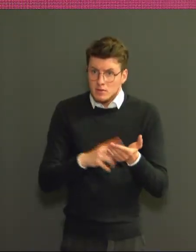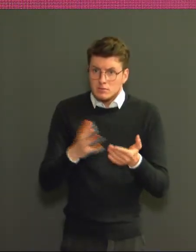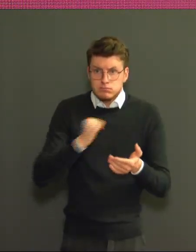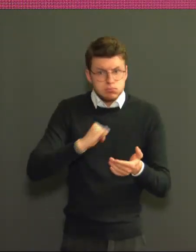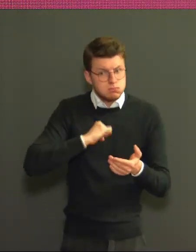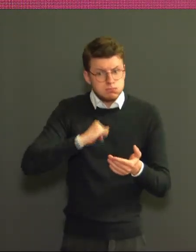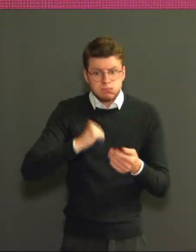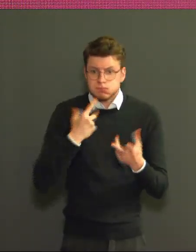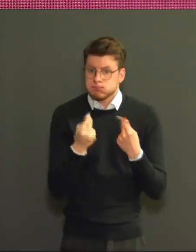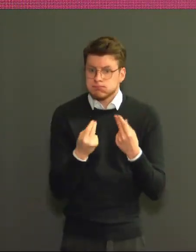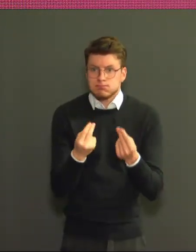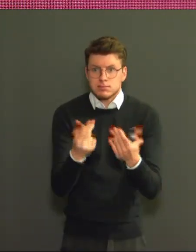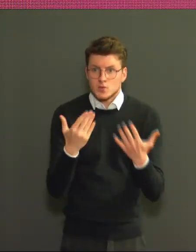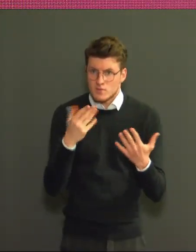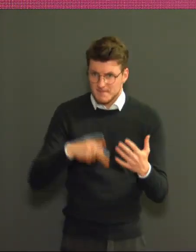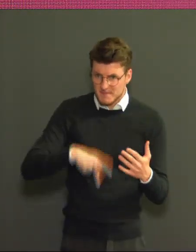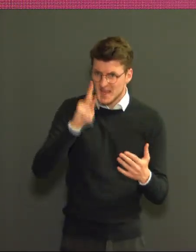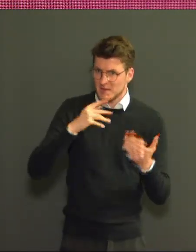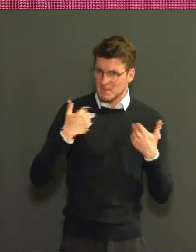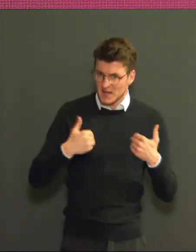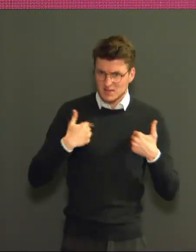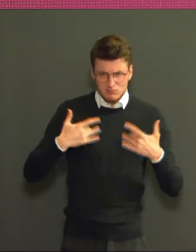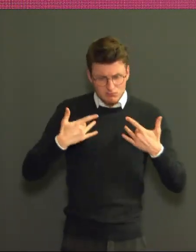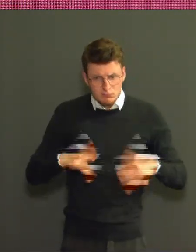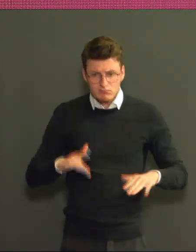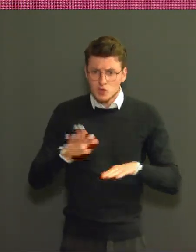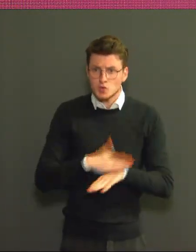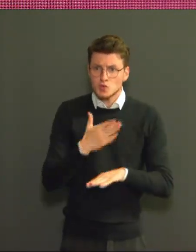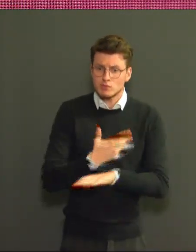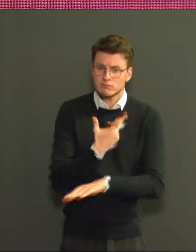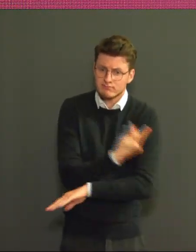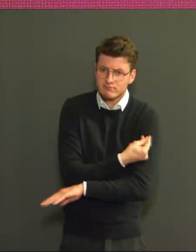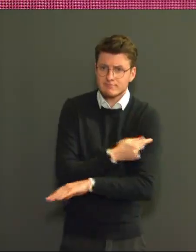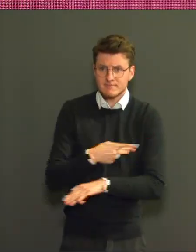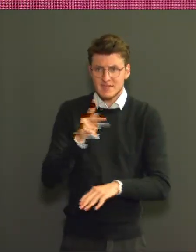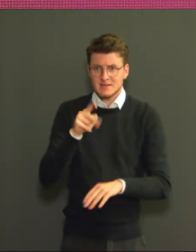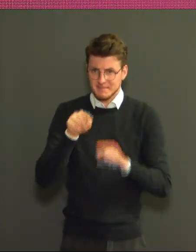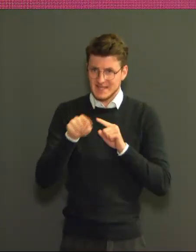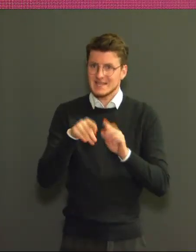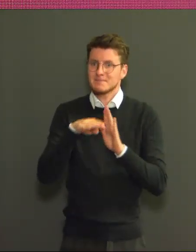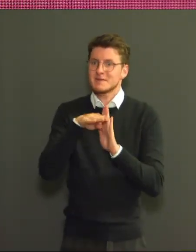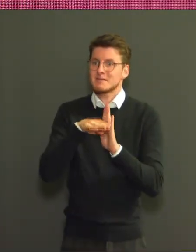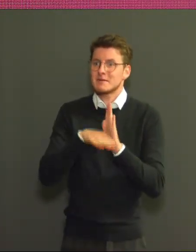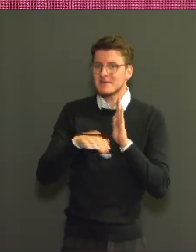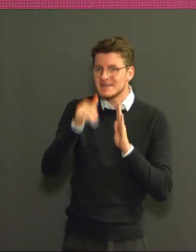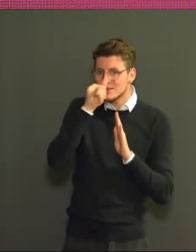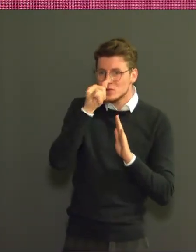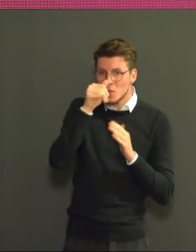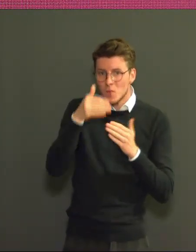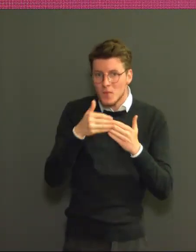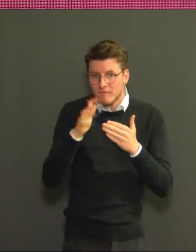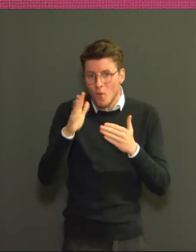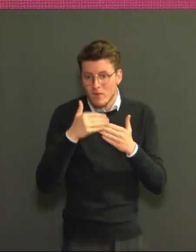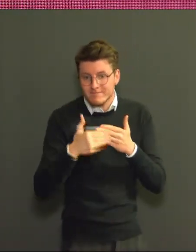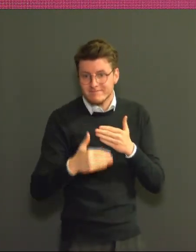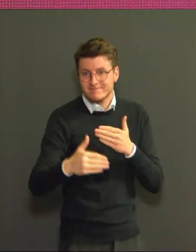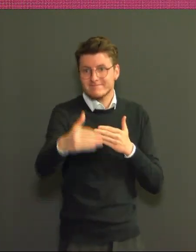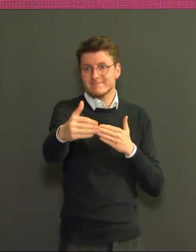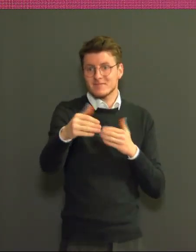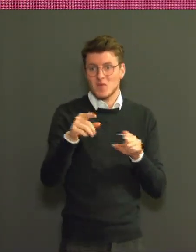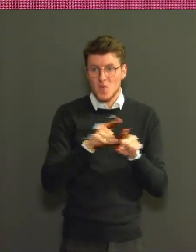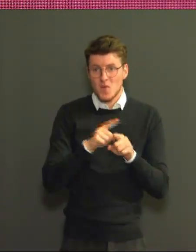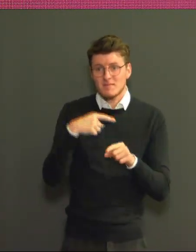principe, hoe meer mensen zich laten vaccineren, hoe kleiner de risico's gaan worden in de komende maanden en in het bijzonder komend najaar